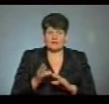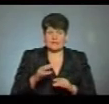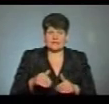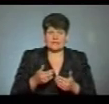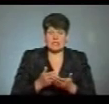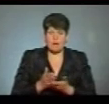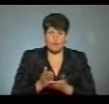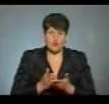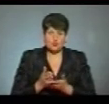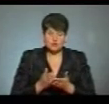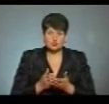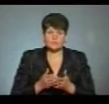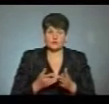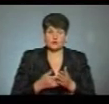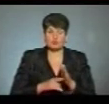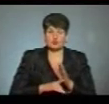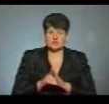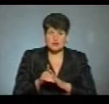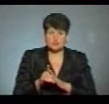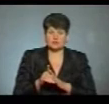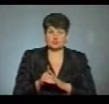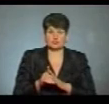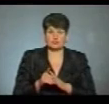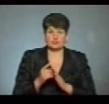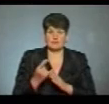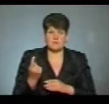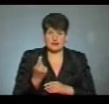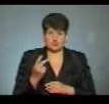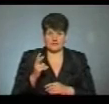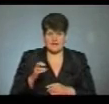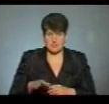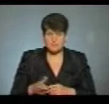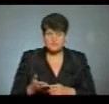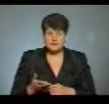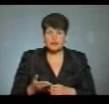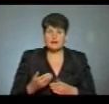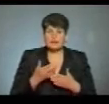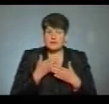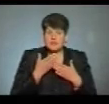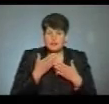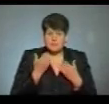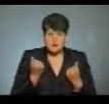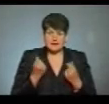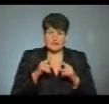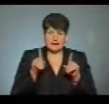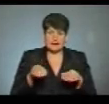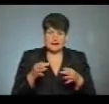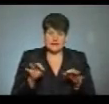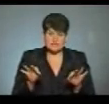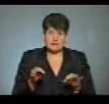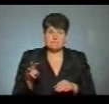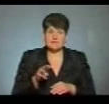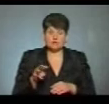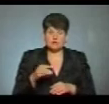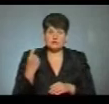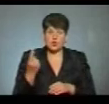надання послуг до старту програми медичних гарантій, тобто до 1 квітня. Немає чинної ліцензії на медичну практику